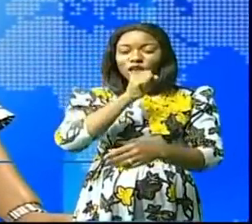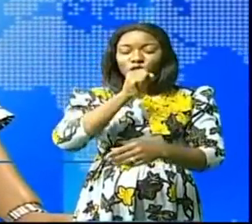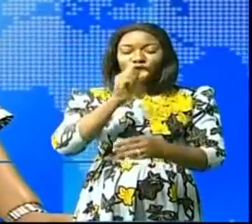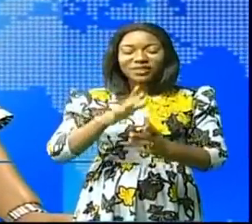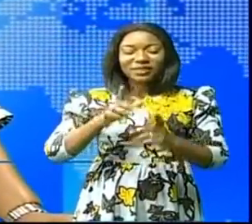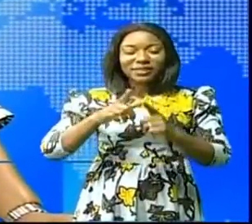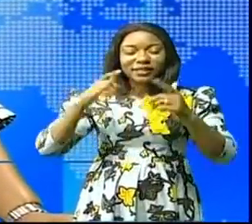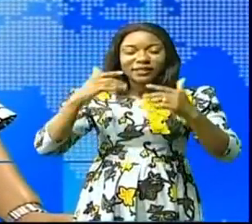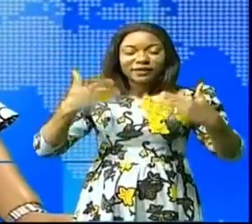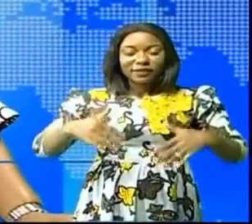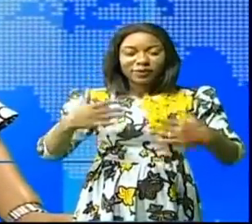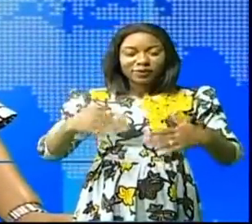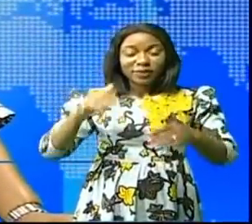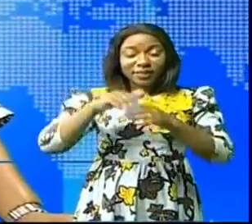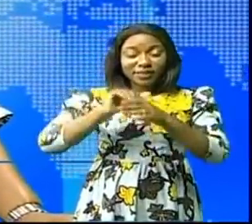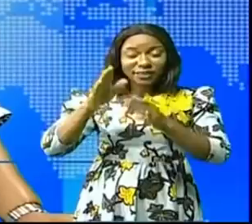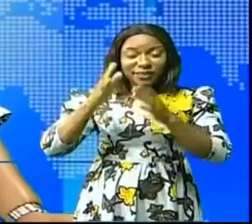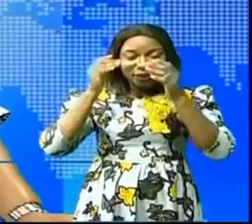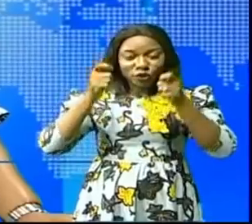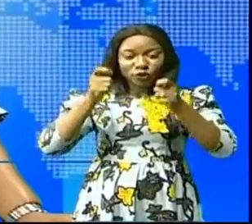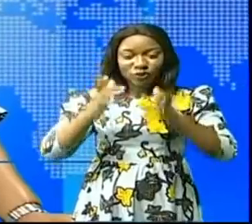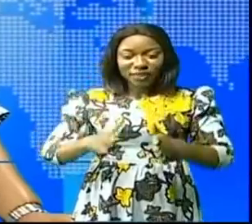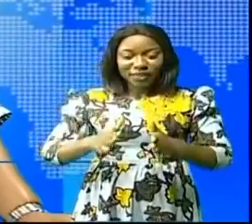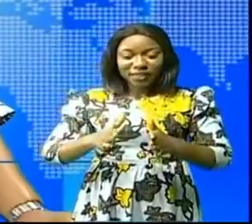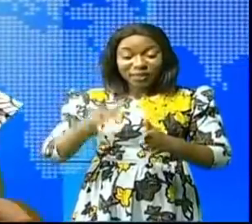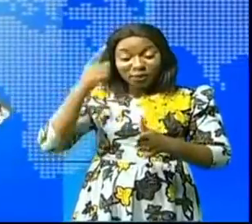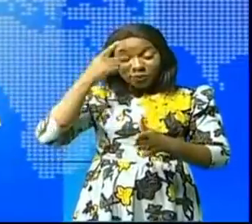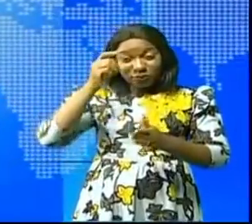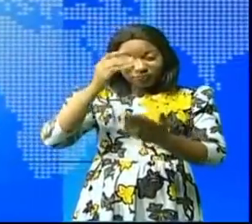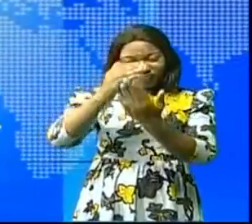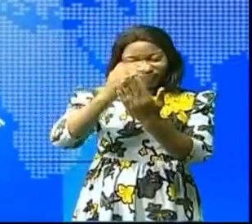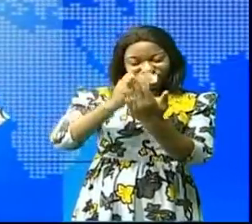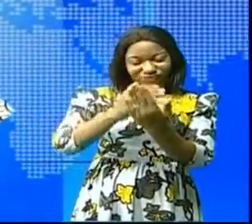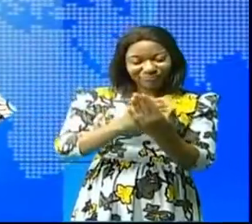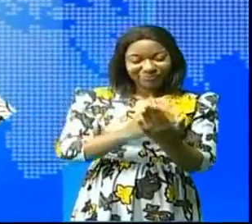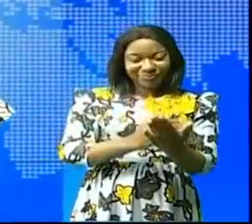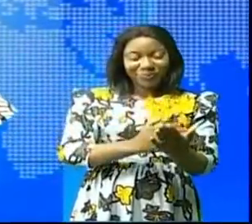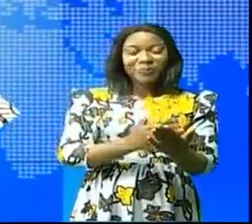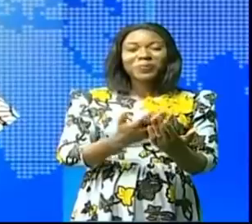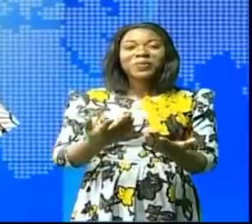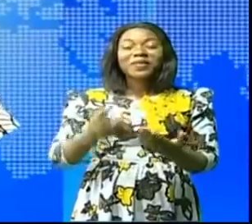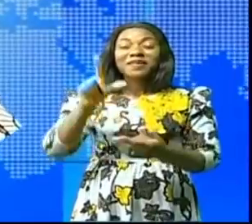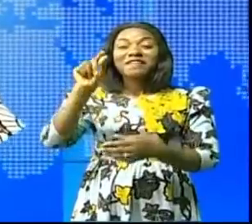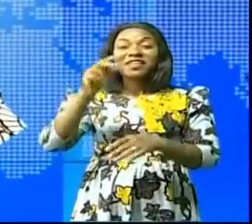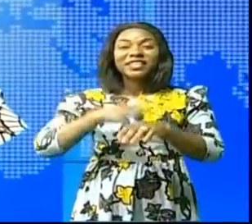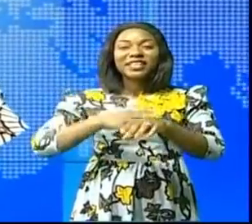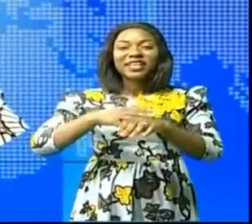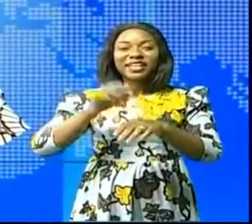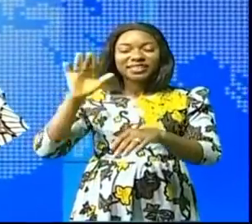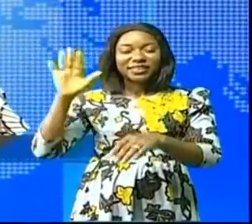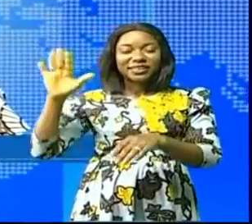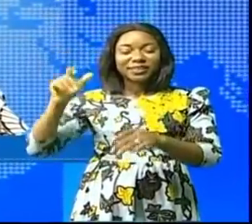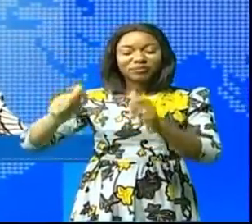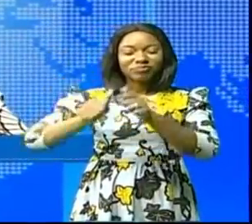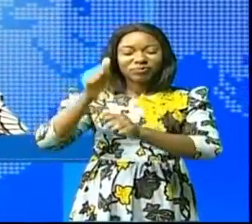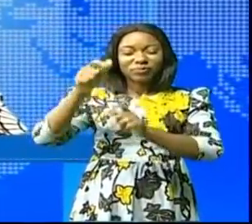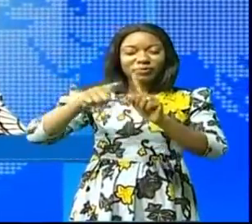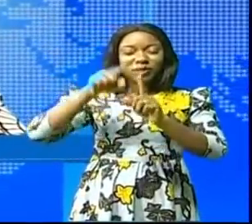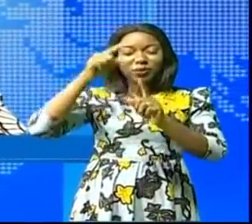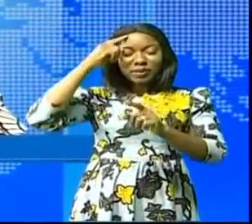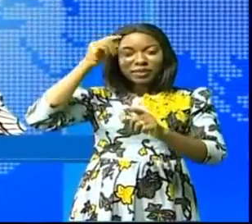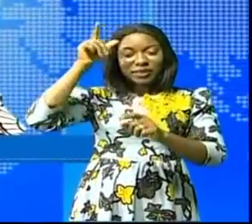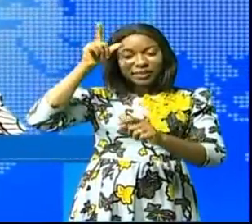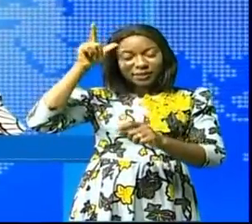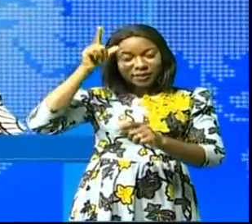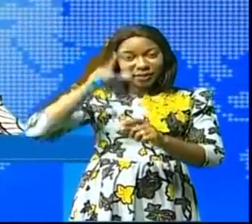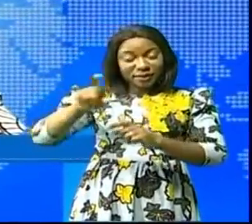grands événements. Les détails dans ce journal. Voilà pour les titres. Il est 20h à Kinshasa, une heure de plus à Lubumbashi, c'est l'heure de